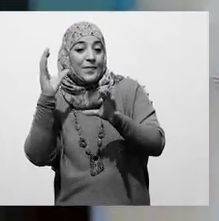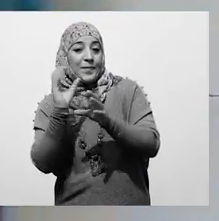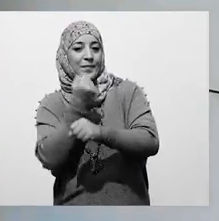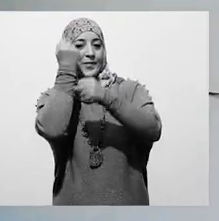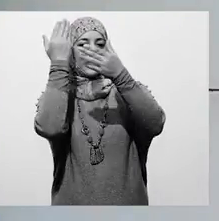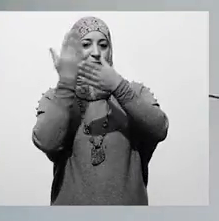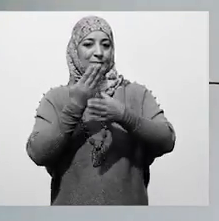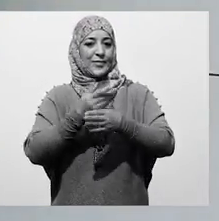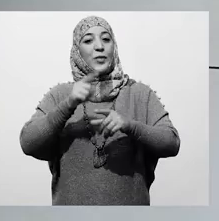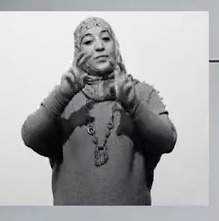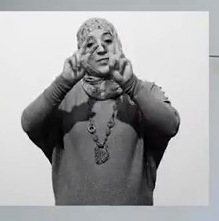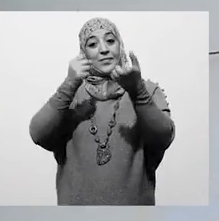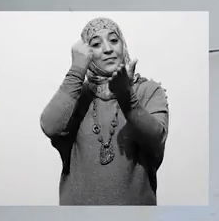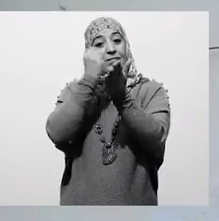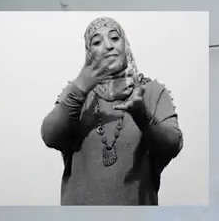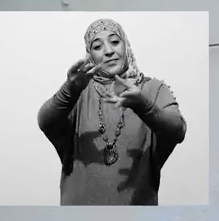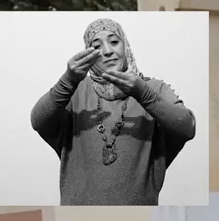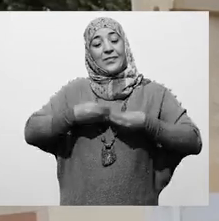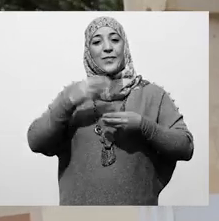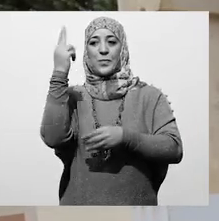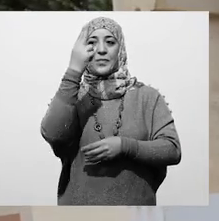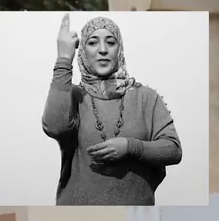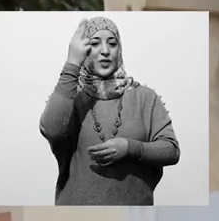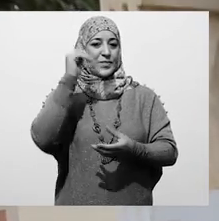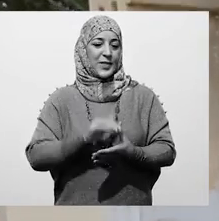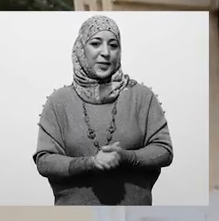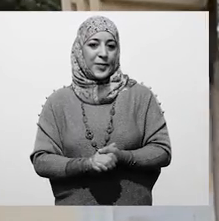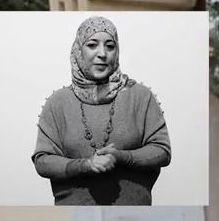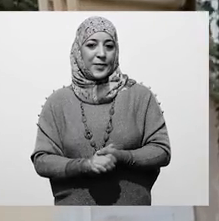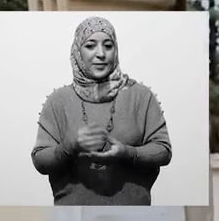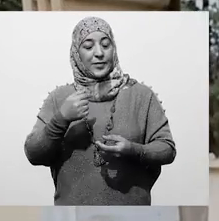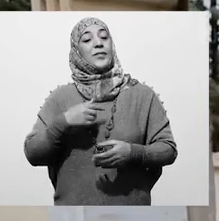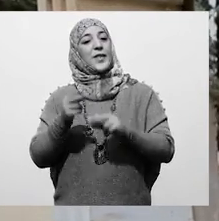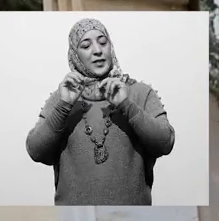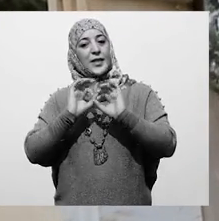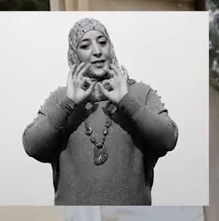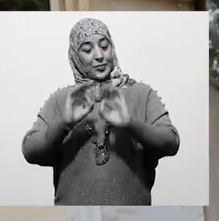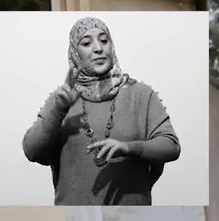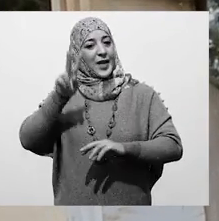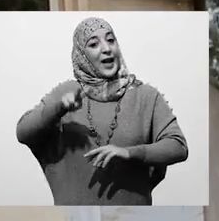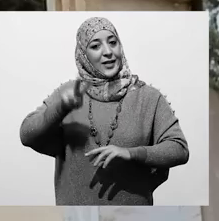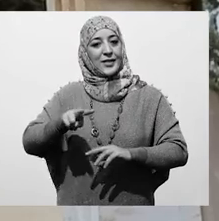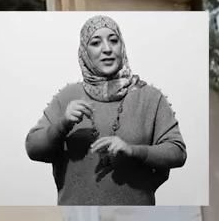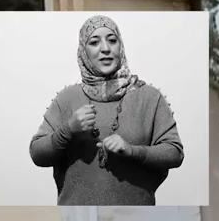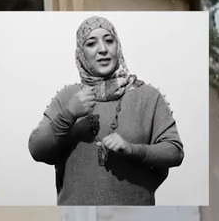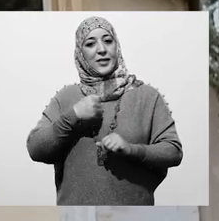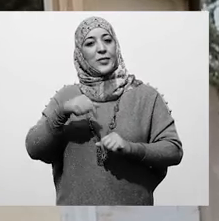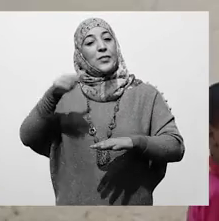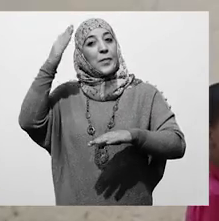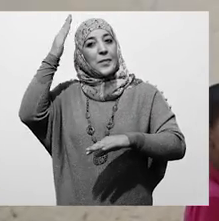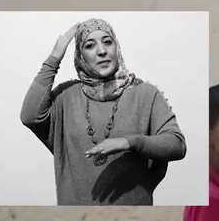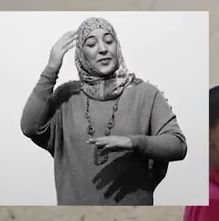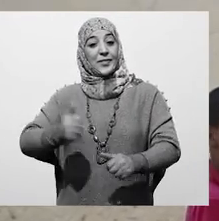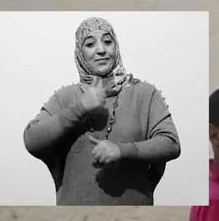l'école pour obtenir un diplôme universitaire est justement d'avoir cette volonté